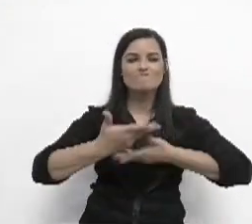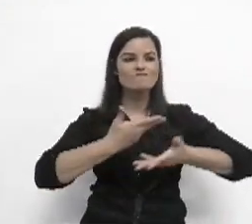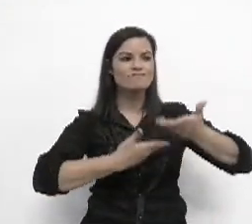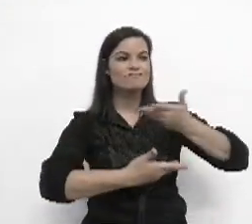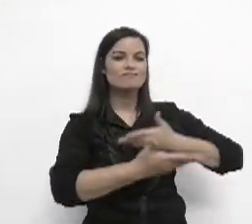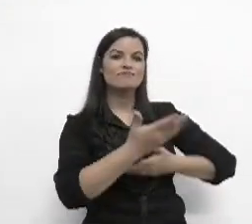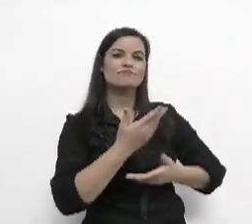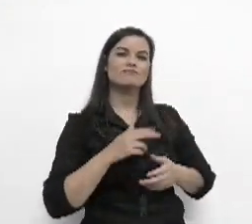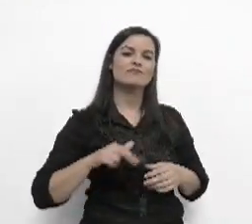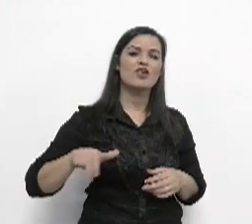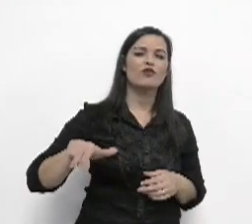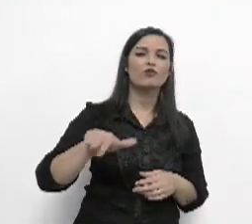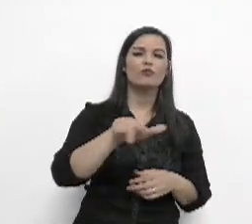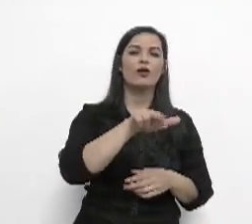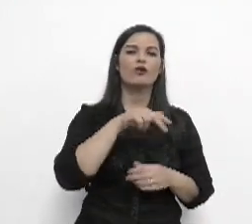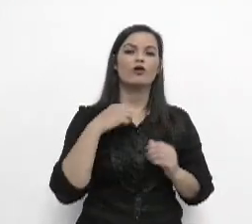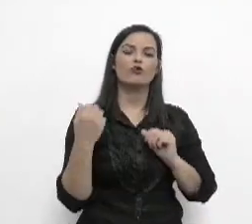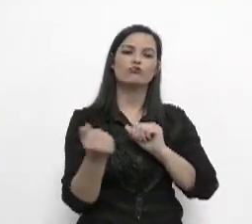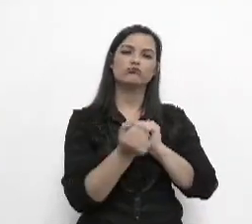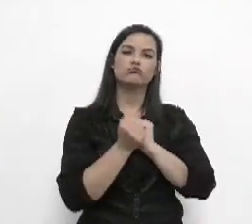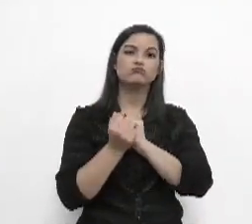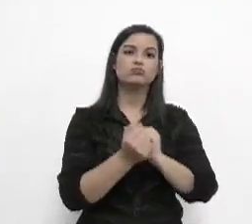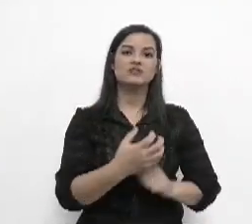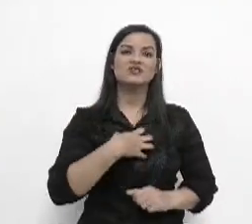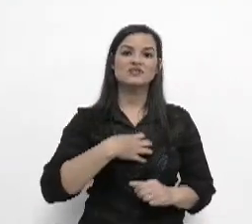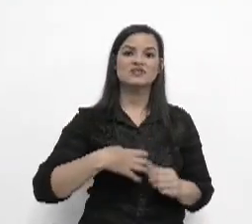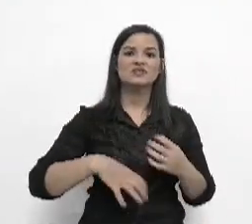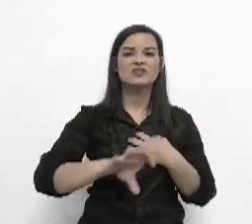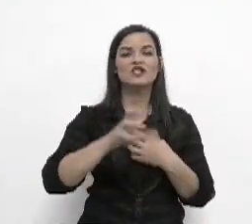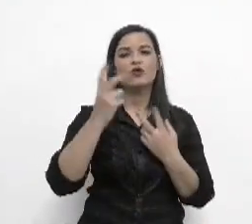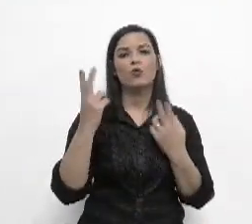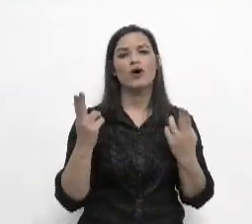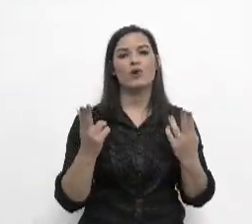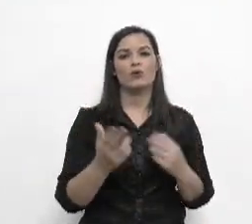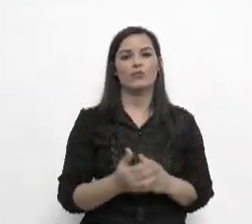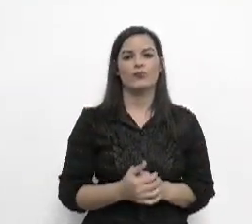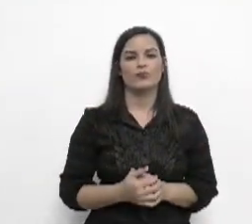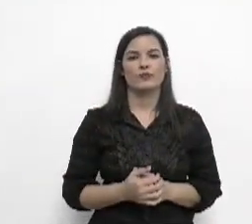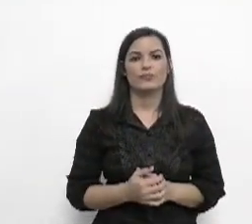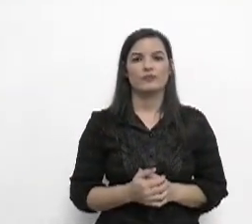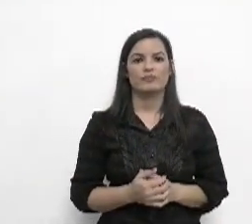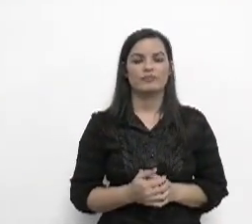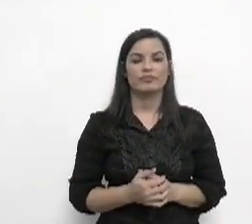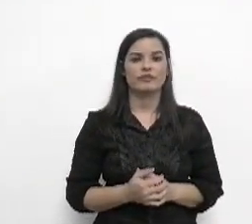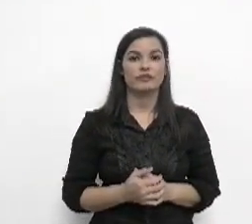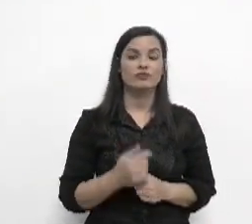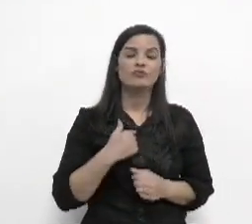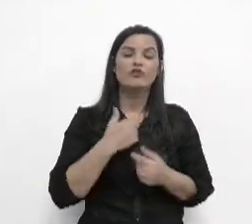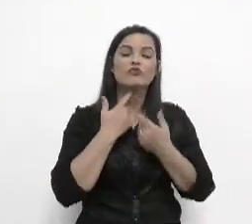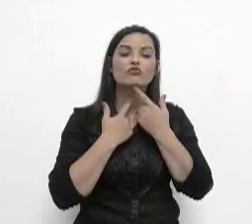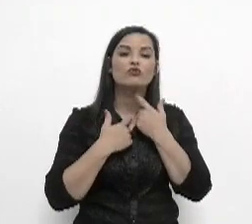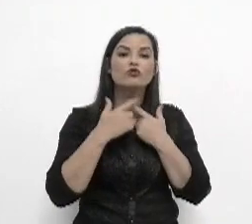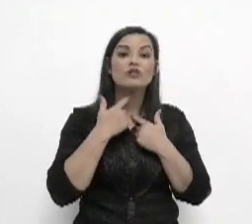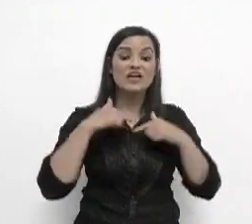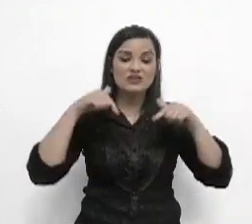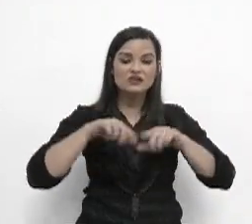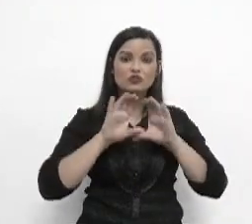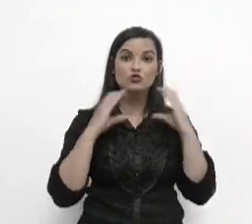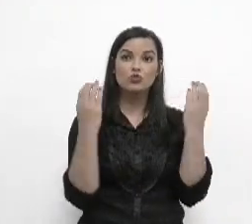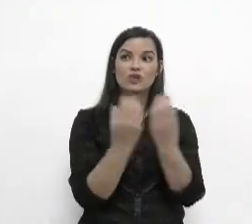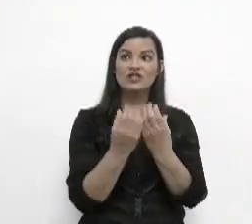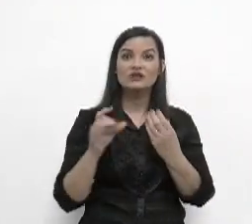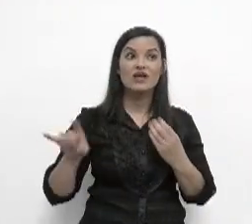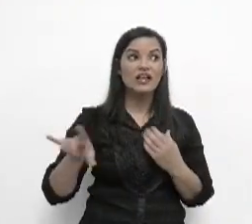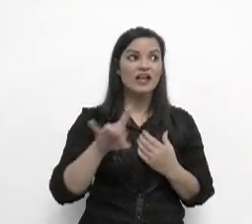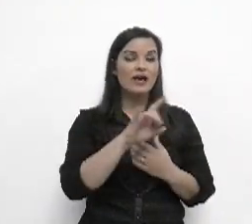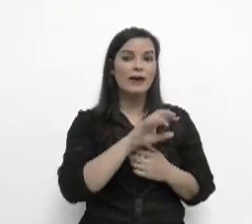이런 수련을 통해서 모두가 함께 이 한 공동체요, 한 형제라고 하는 의식이 생겨나기를 바랍니다. Eu desejo que através desse congresso todos os irmãos aqui